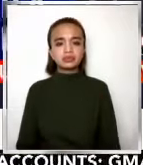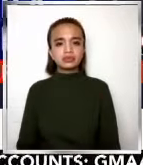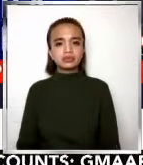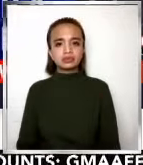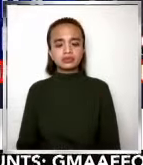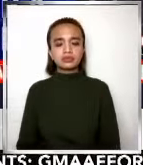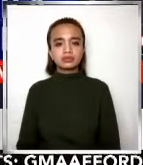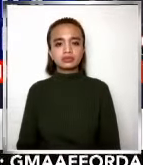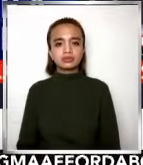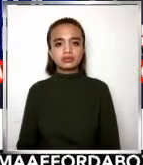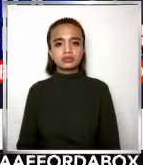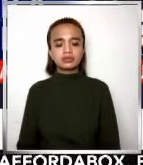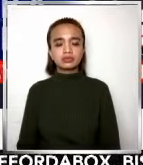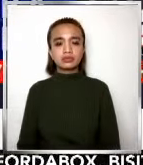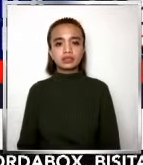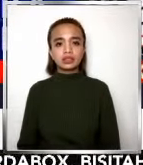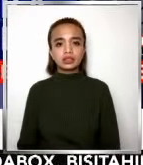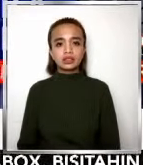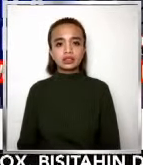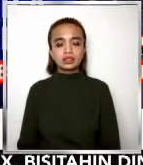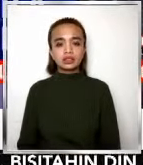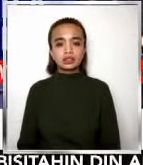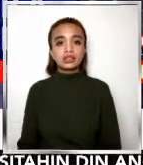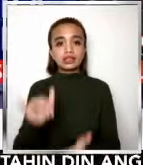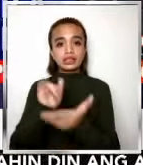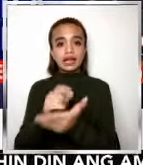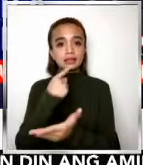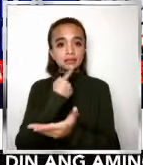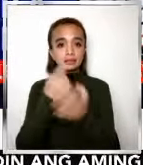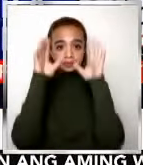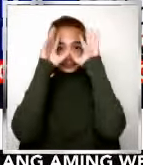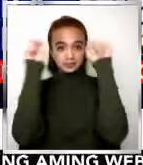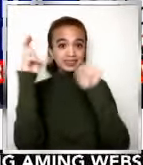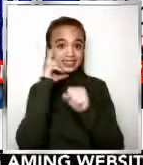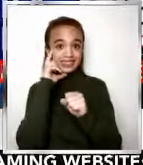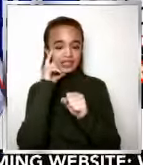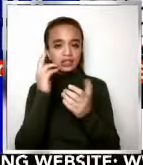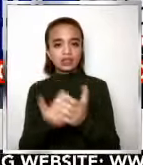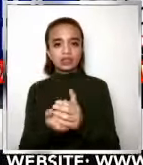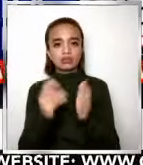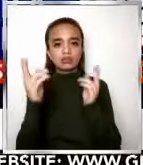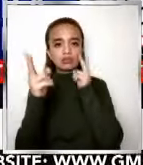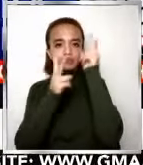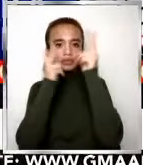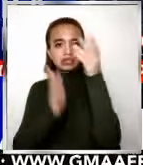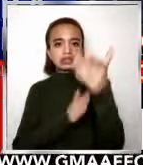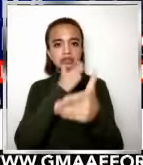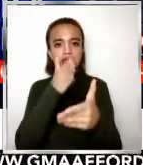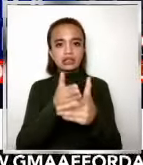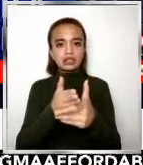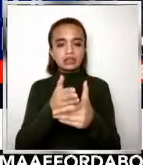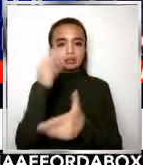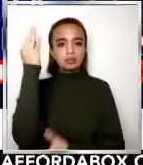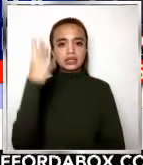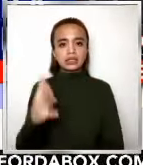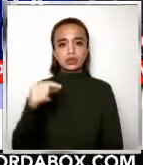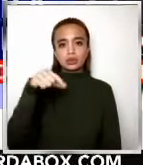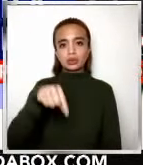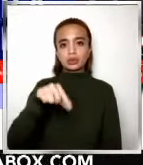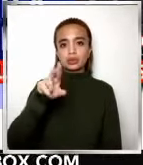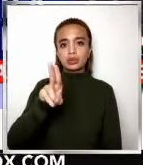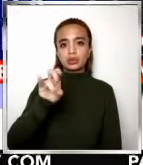Sinabi yan ng Pangulo sa isang panayam nang bumisita siya kay Pastor Apollo Quiboloy sa Davao City. Naka-isolate ngayon si Mayor Sara